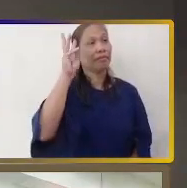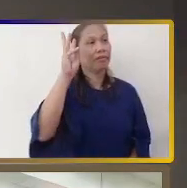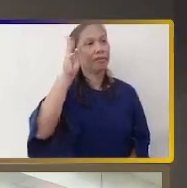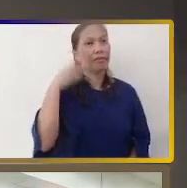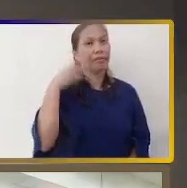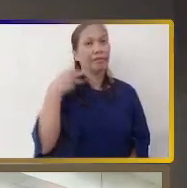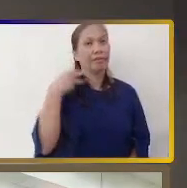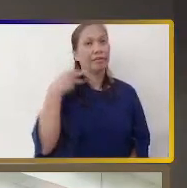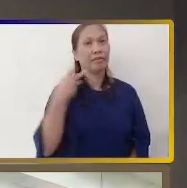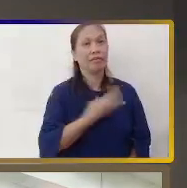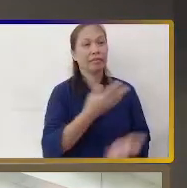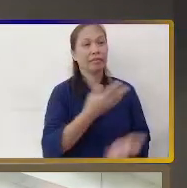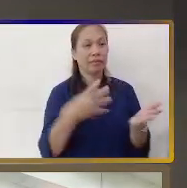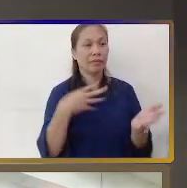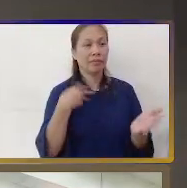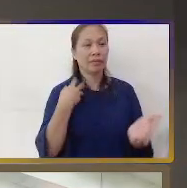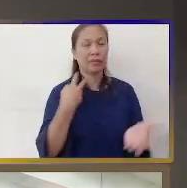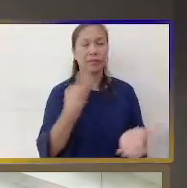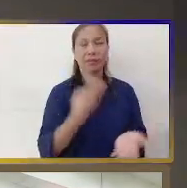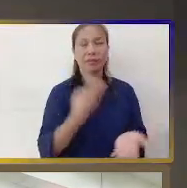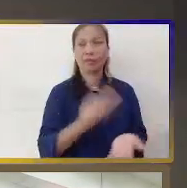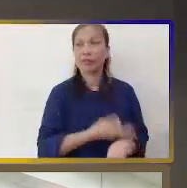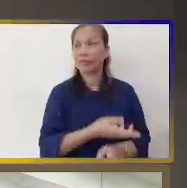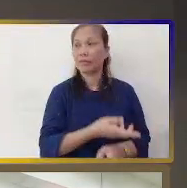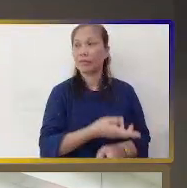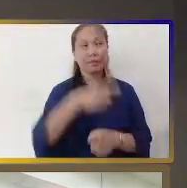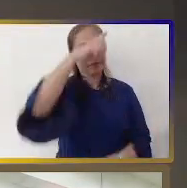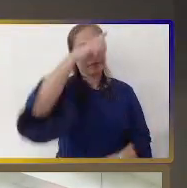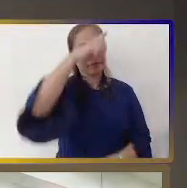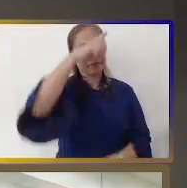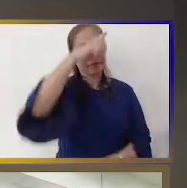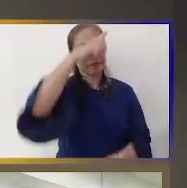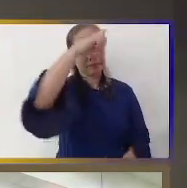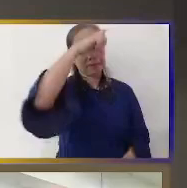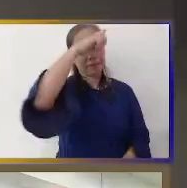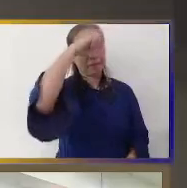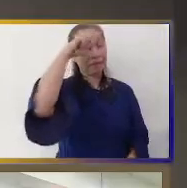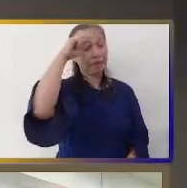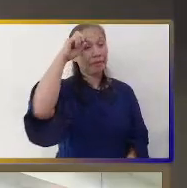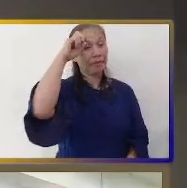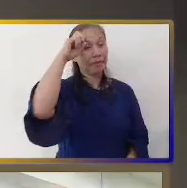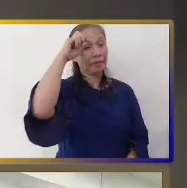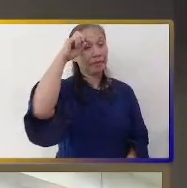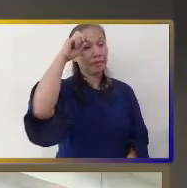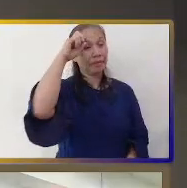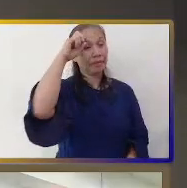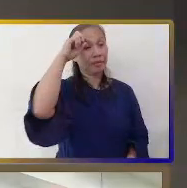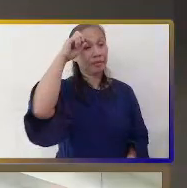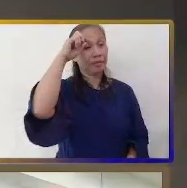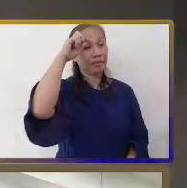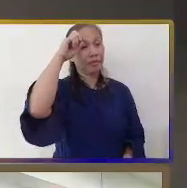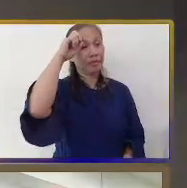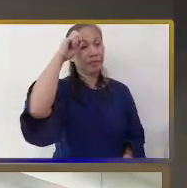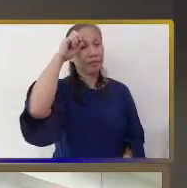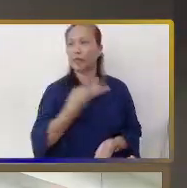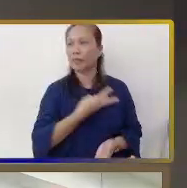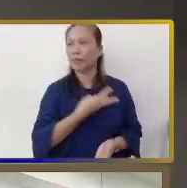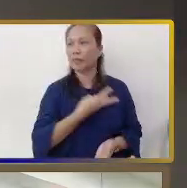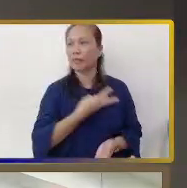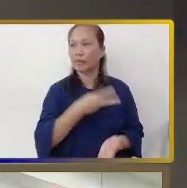pinanggalingan Alam niyo po It's because if we know kung sino yyung mga ah Nagdala sa atin ng atin pong